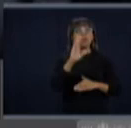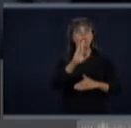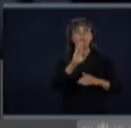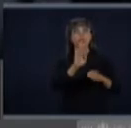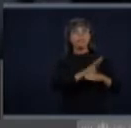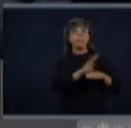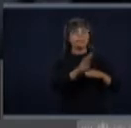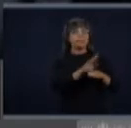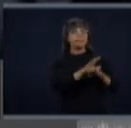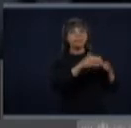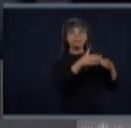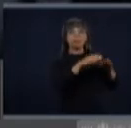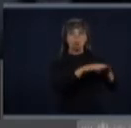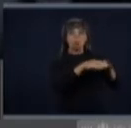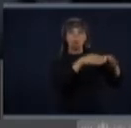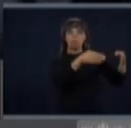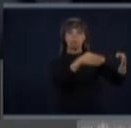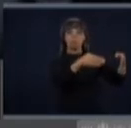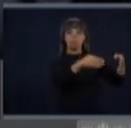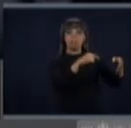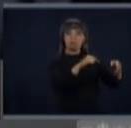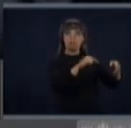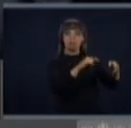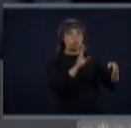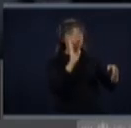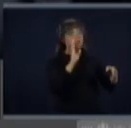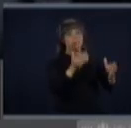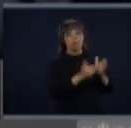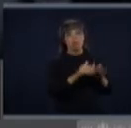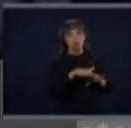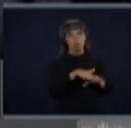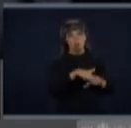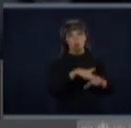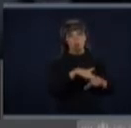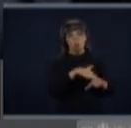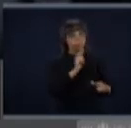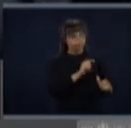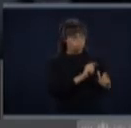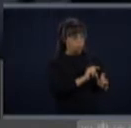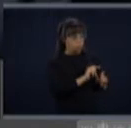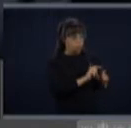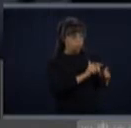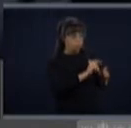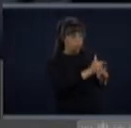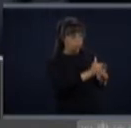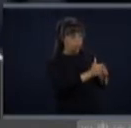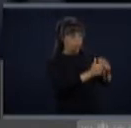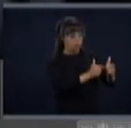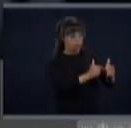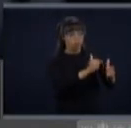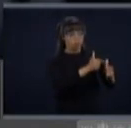à rouvrir des secteurs de l'économie. Ce sera vraiment très graduel.